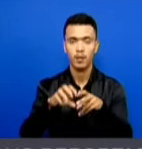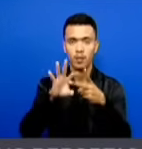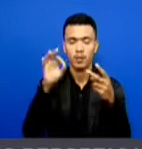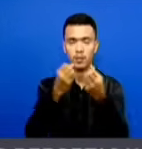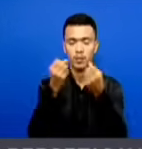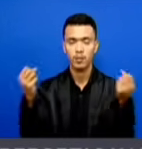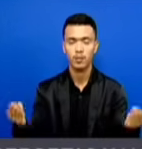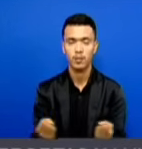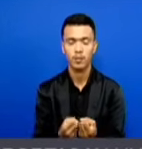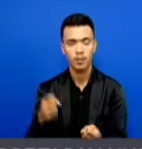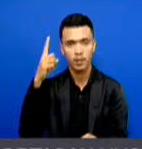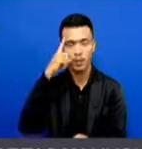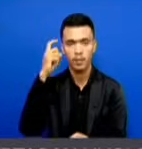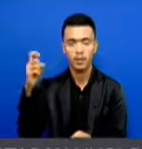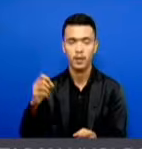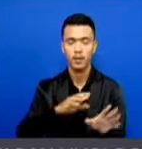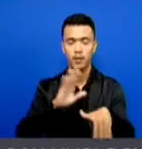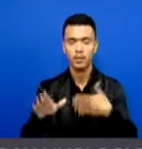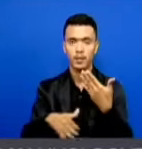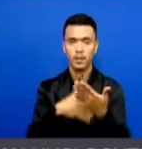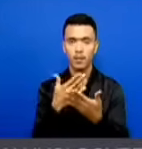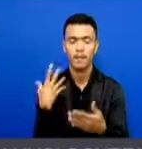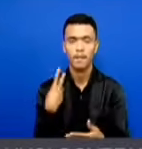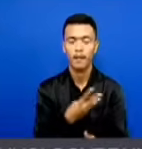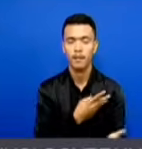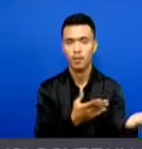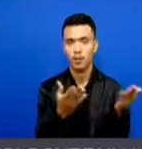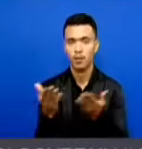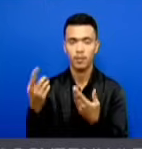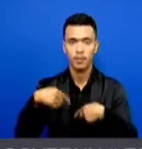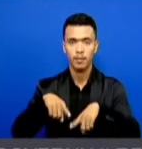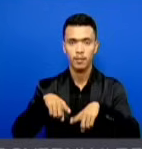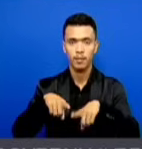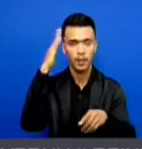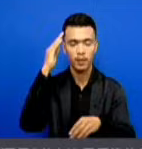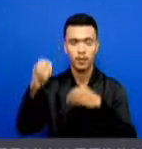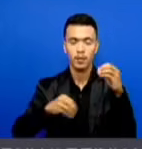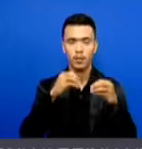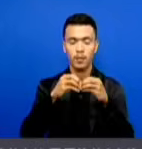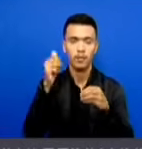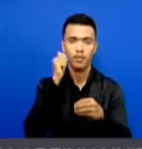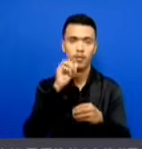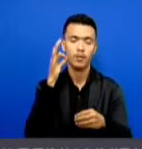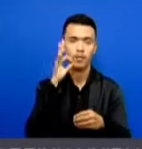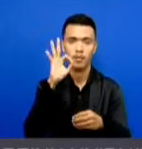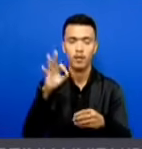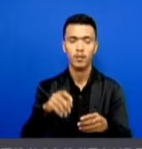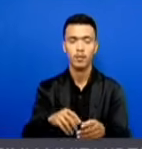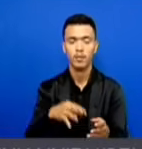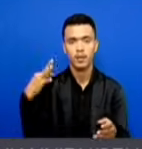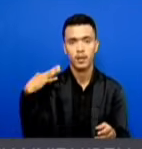sukunian. Tambani maluk sira amisilori tobot sira bahatene konaba feto faluk ida.